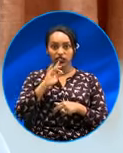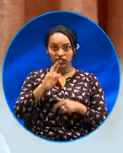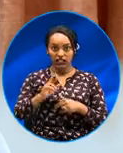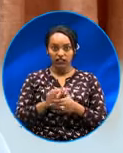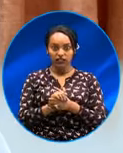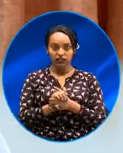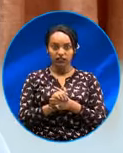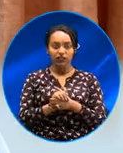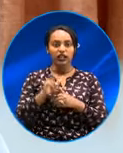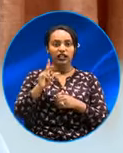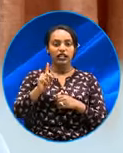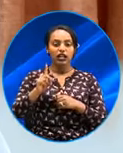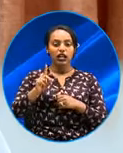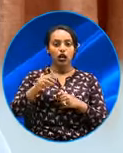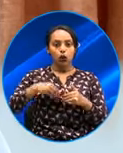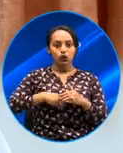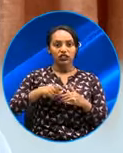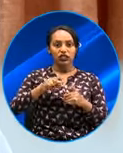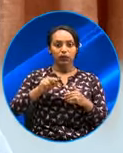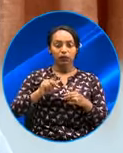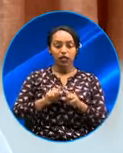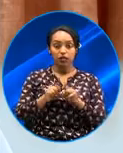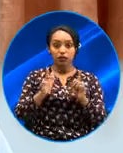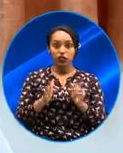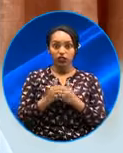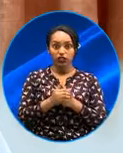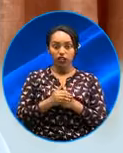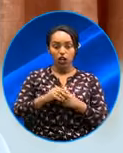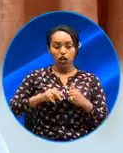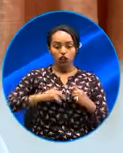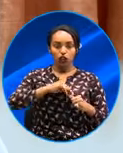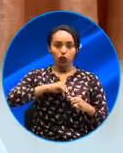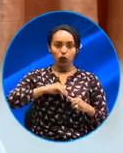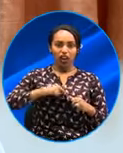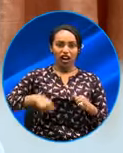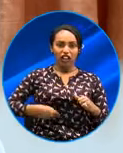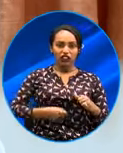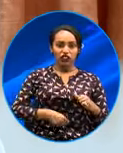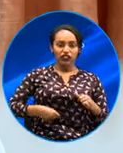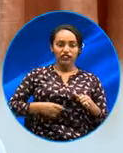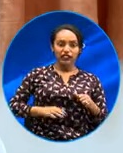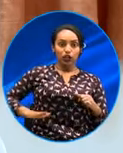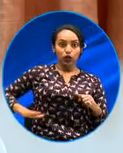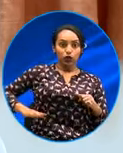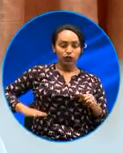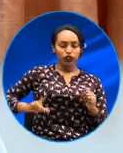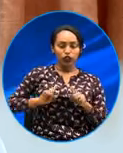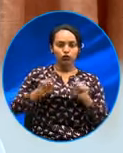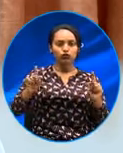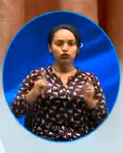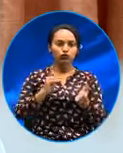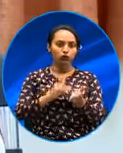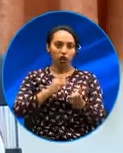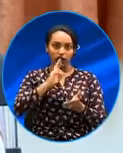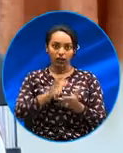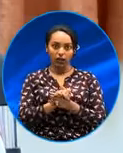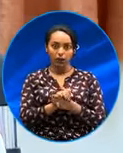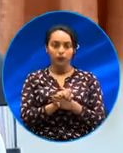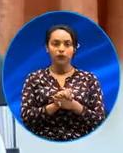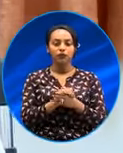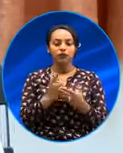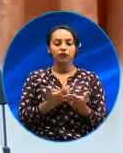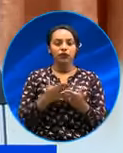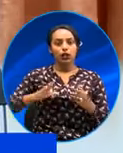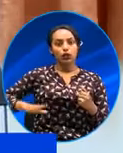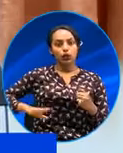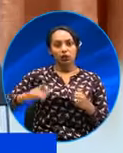ማለትም የውስጥ ደዌ ስፔሻሊስት፣ የጨጓራ የአንጀትና ጉበት ደግሞ ልዩ ስፔሻሊስት ነው።